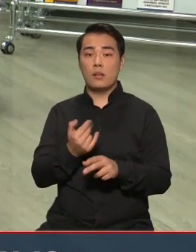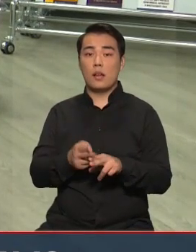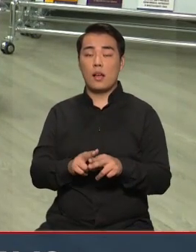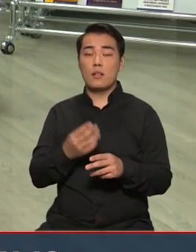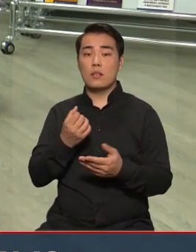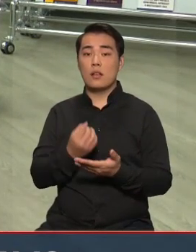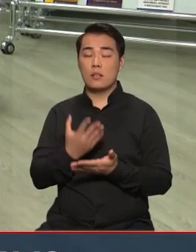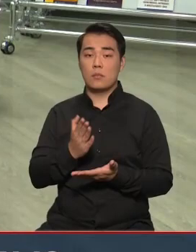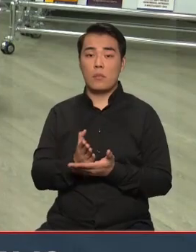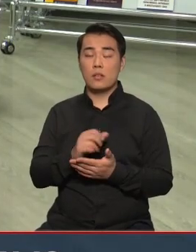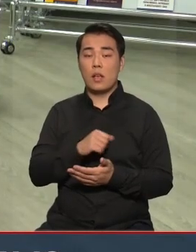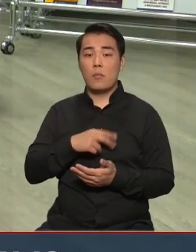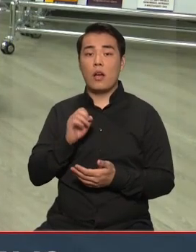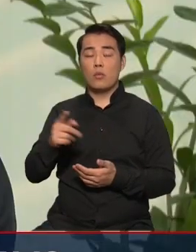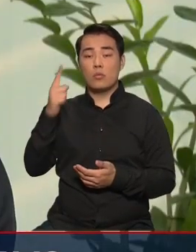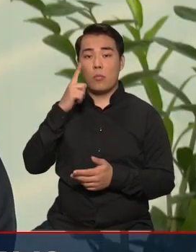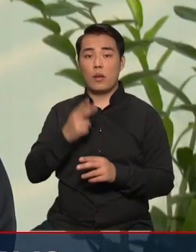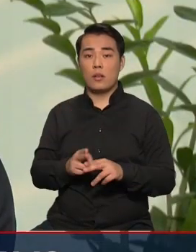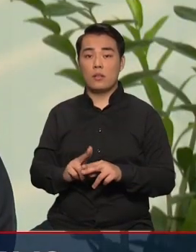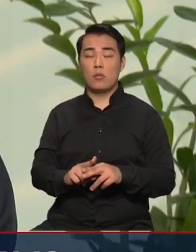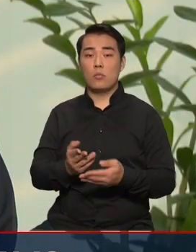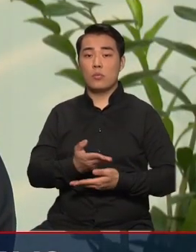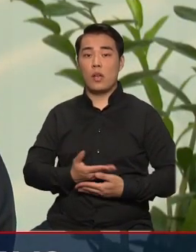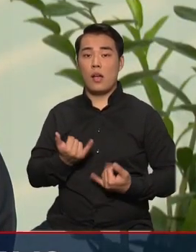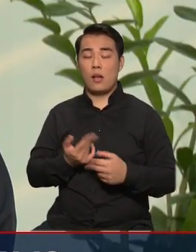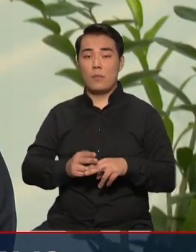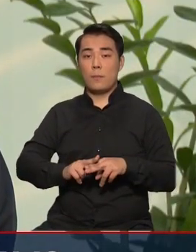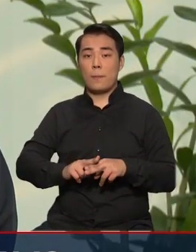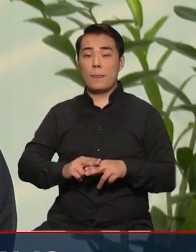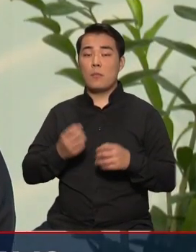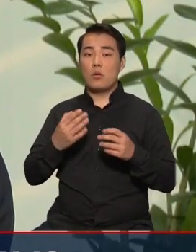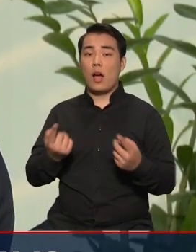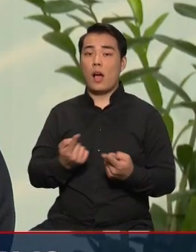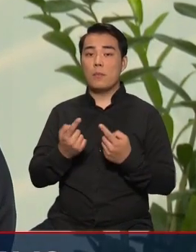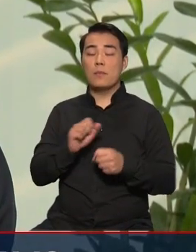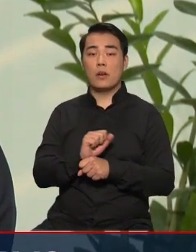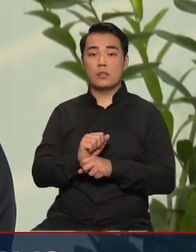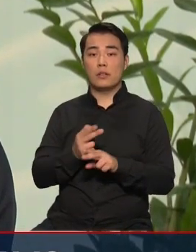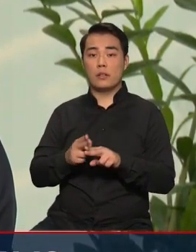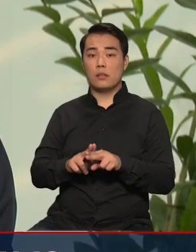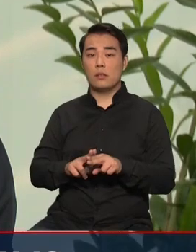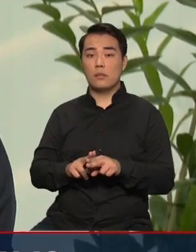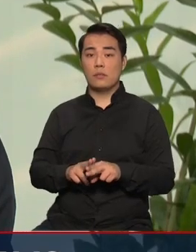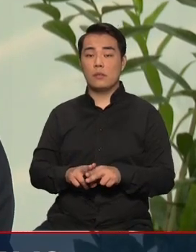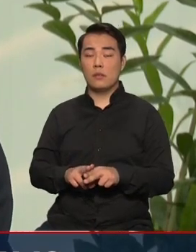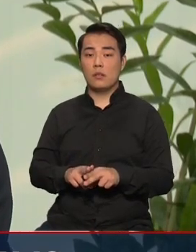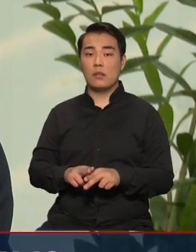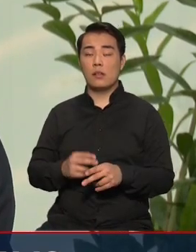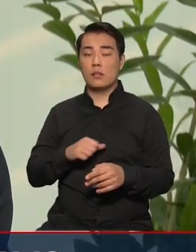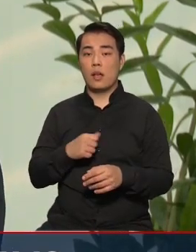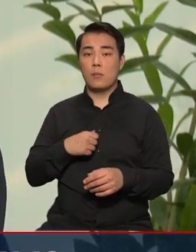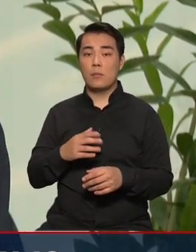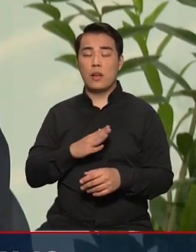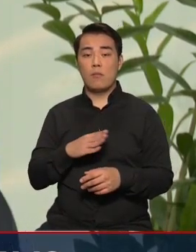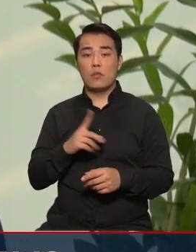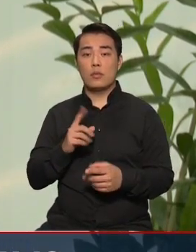өте қымбат қой, қалай білесіз? Бізде қарапайым жай көліктердің өзіне енді қалтамыз көтермей